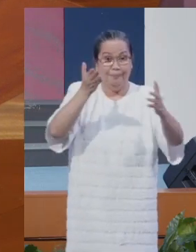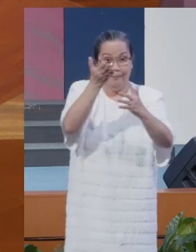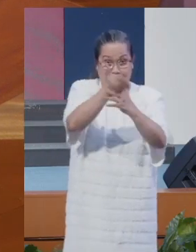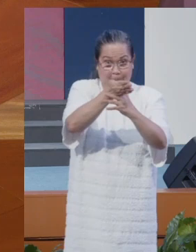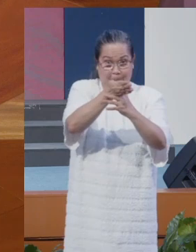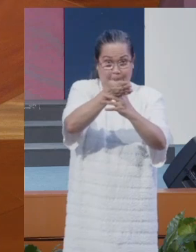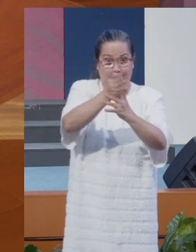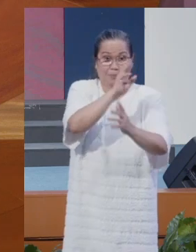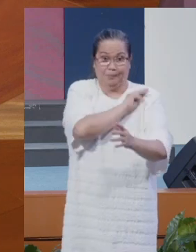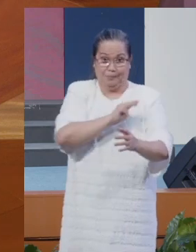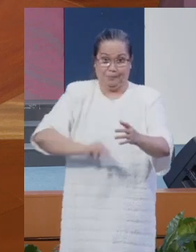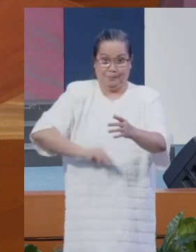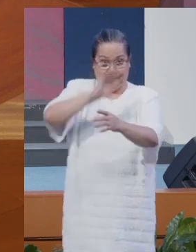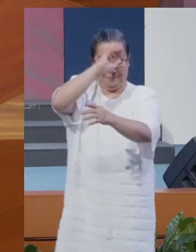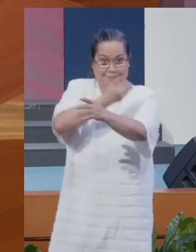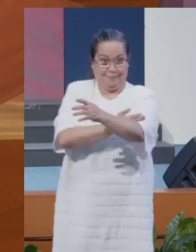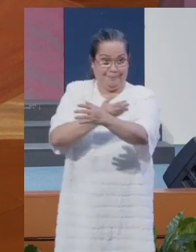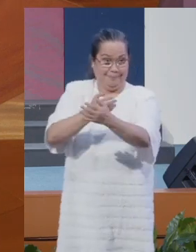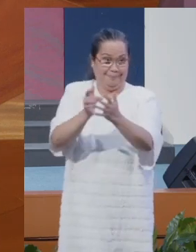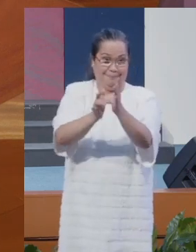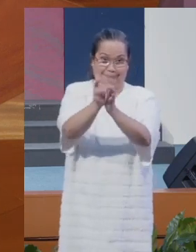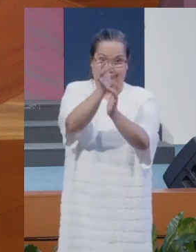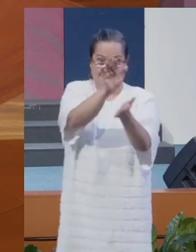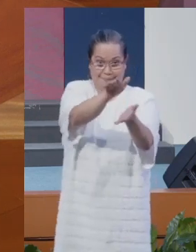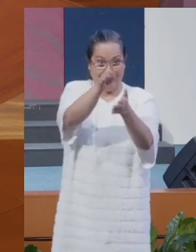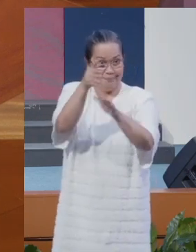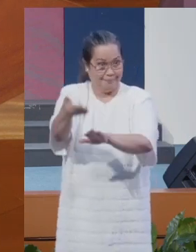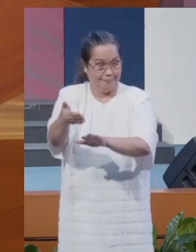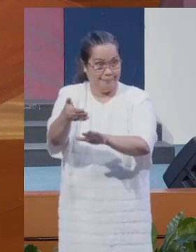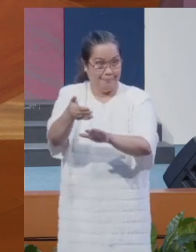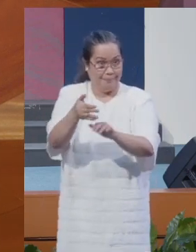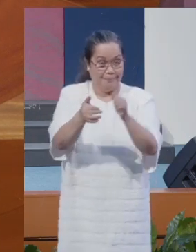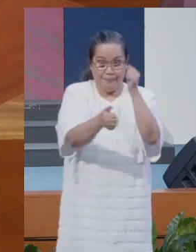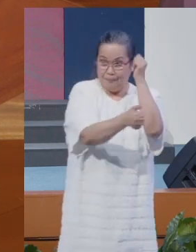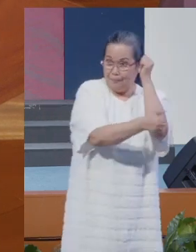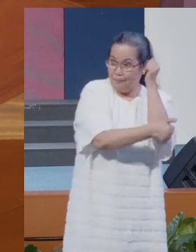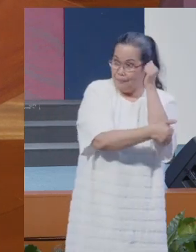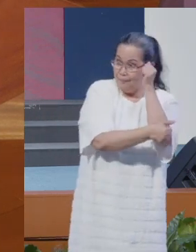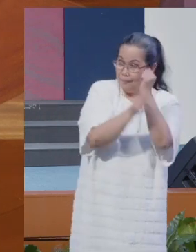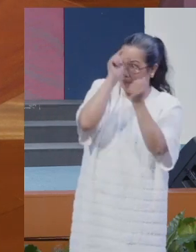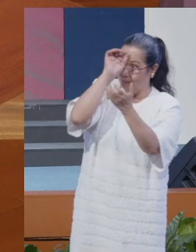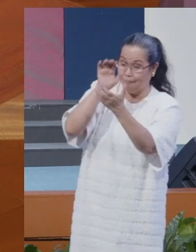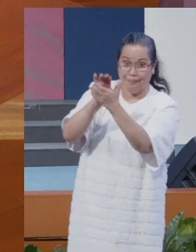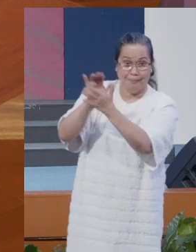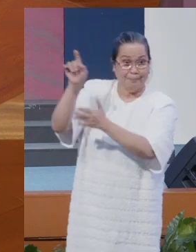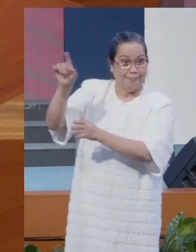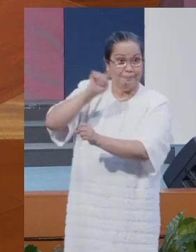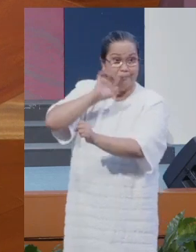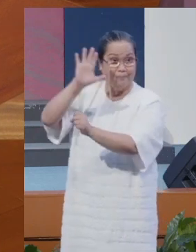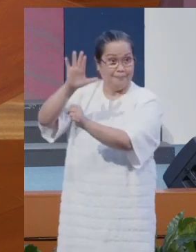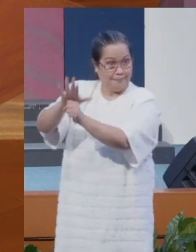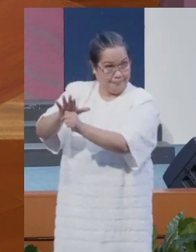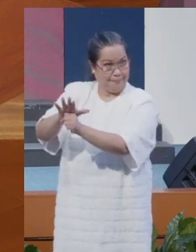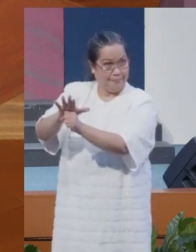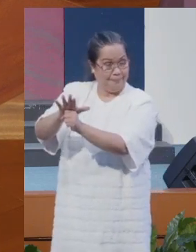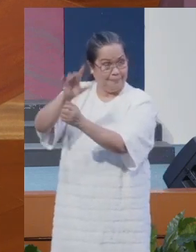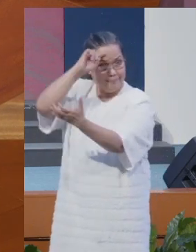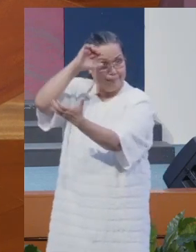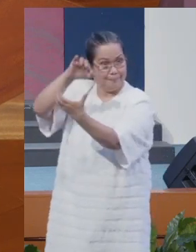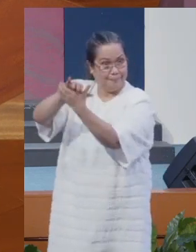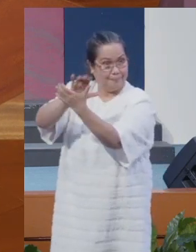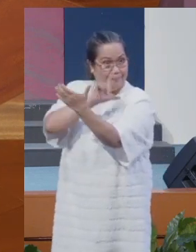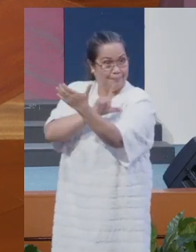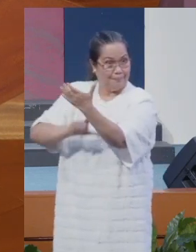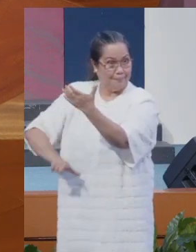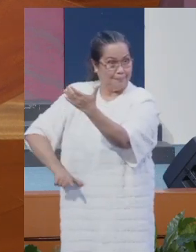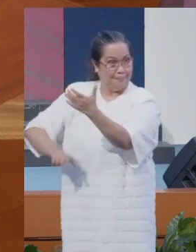kanyang Mesiyas. Kaya nga nung naniwala si Abraham sa kanyang pangako, and he believed the Lord, sabi sa